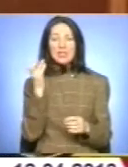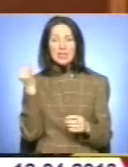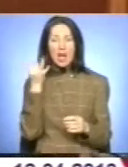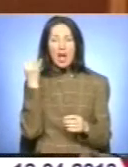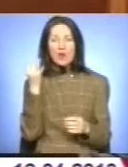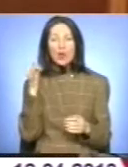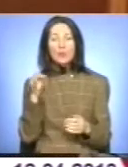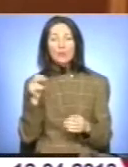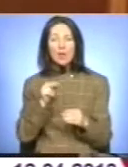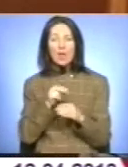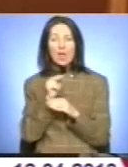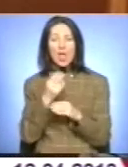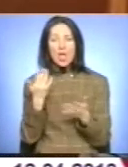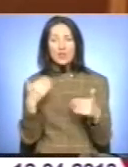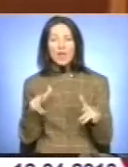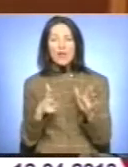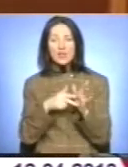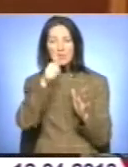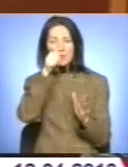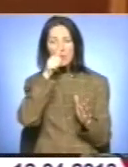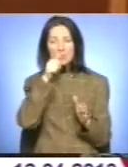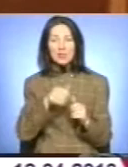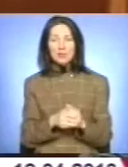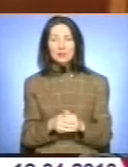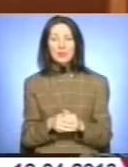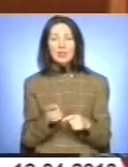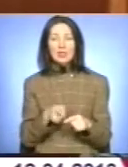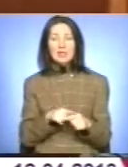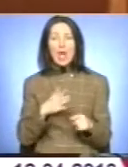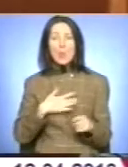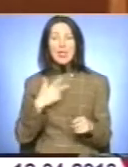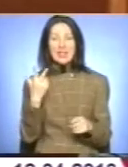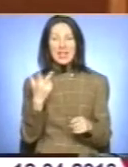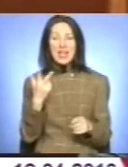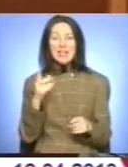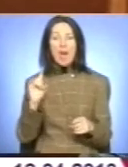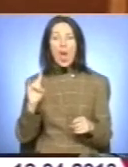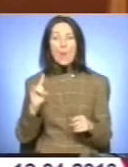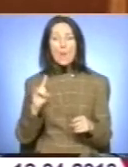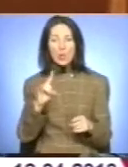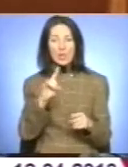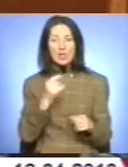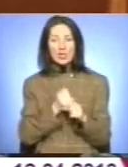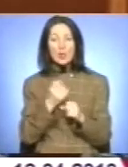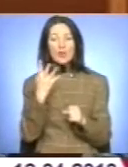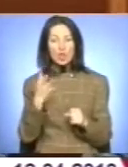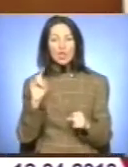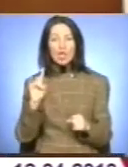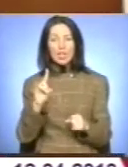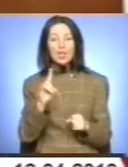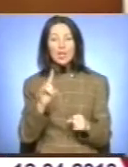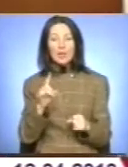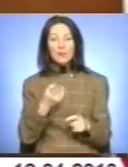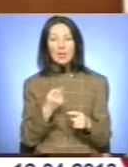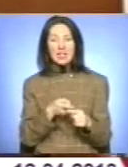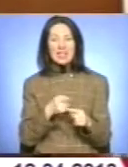Займаюся я вже 8 місяців. Це моя третя модель. Зробив 4 літака. Я